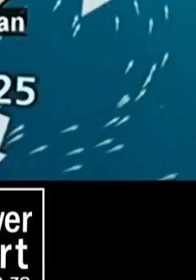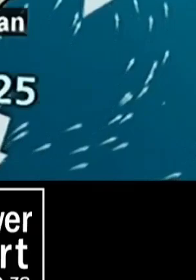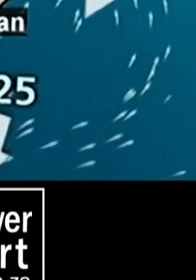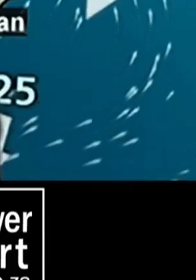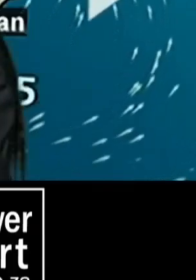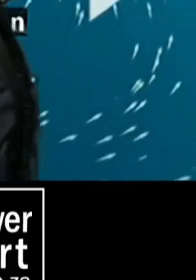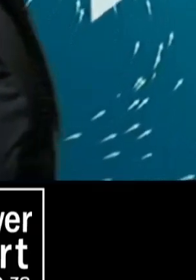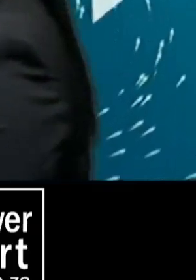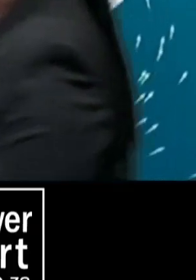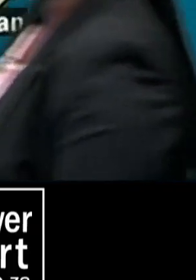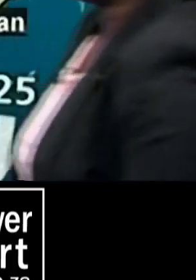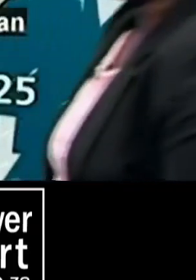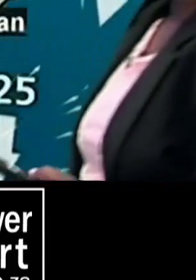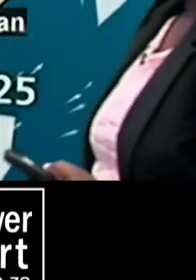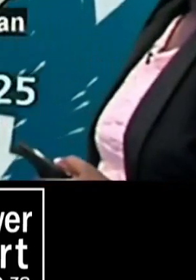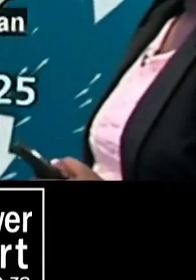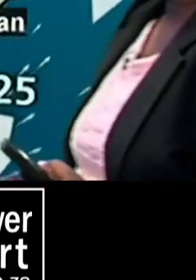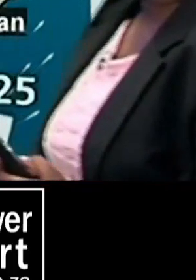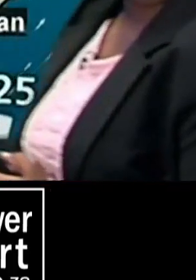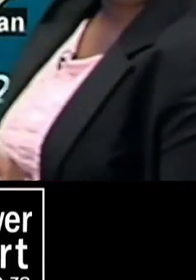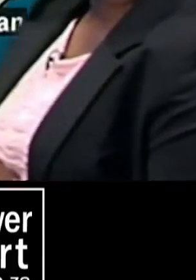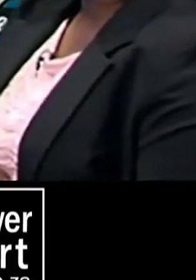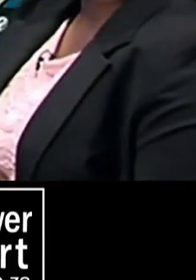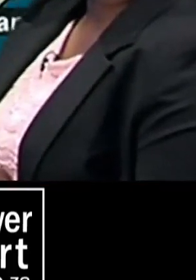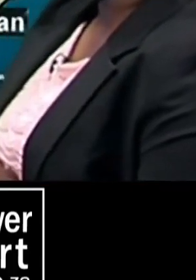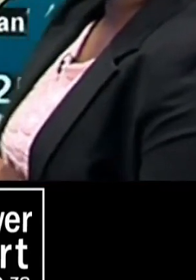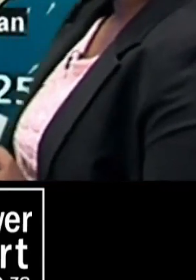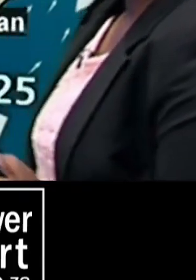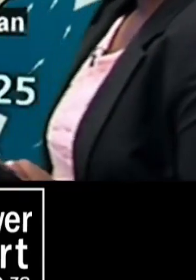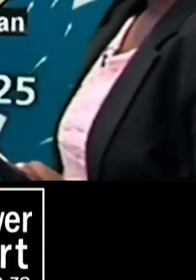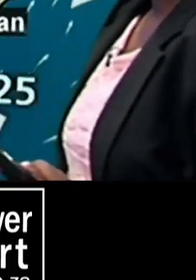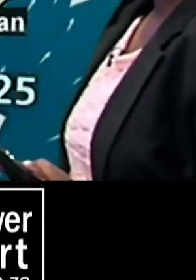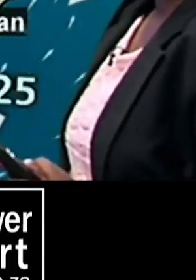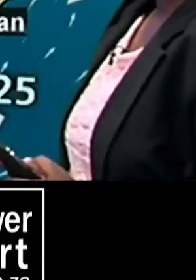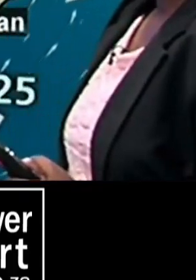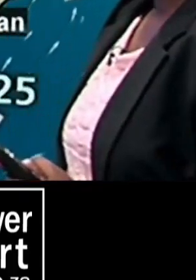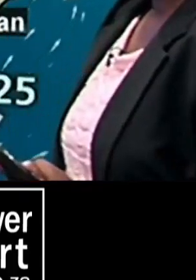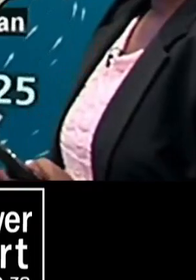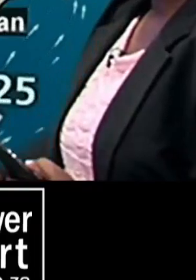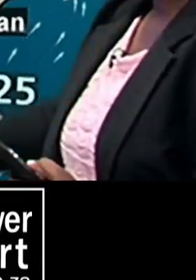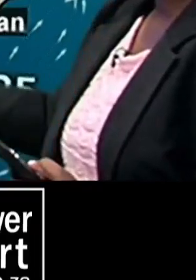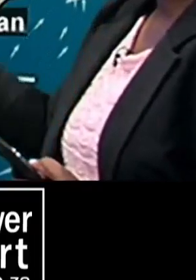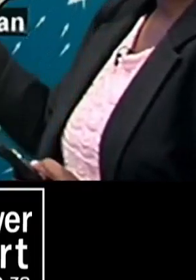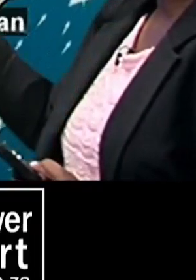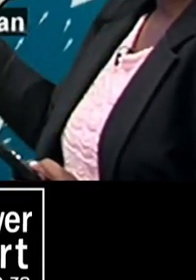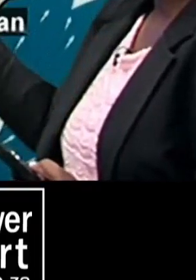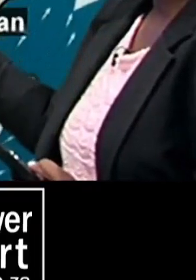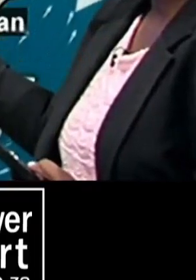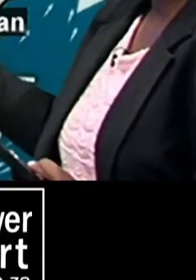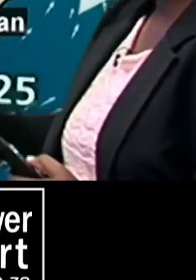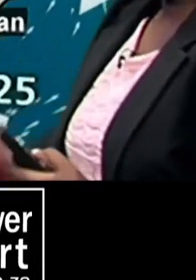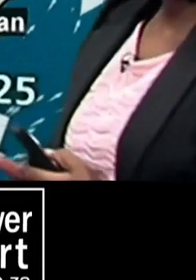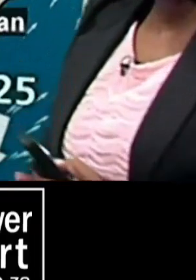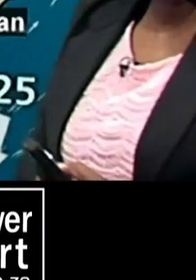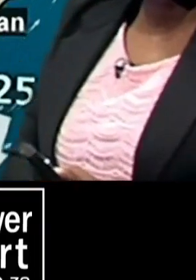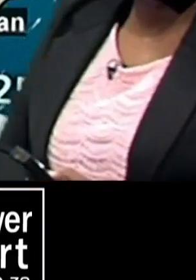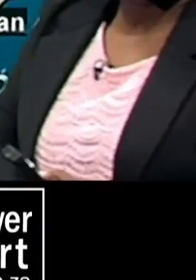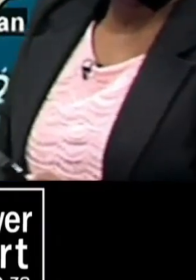la ka moso teng go tla bo go bulegile go ralala diporofense ka bophara mme go tla nna le mouane ka kwa porofenseng ya ka kwa